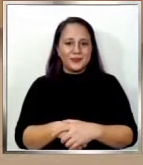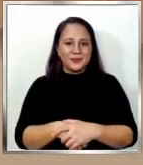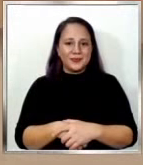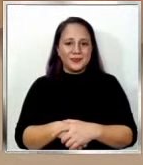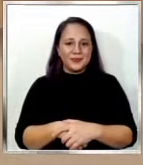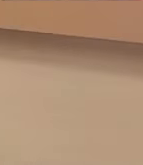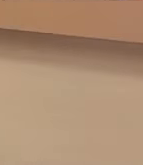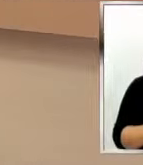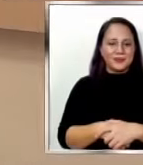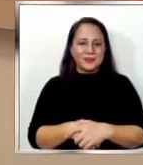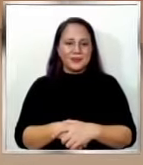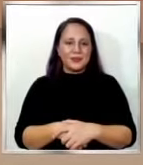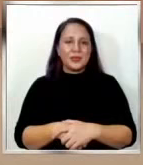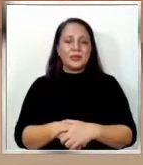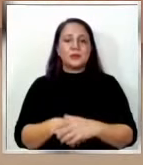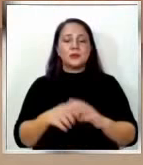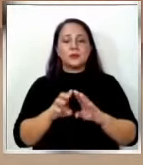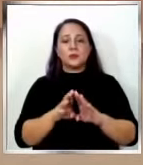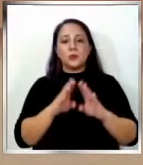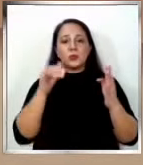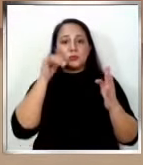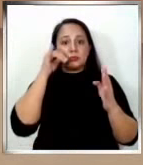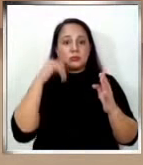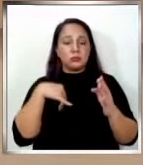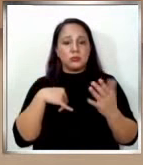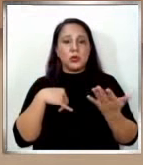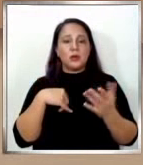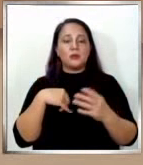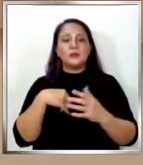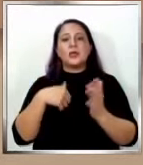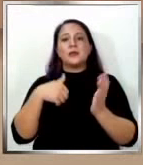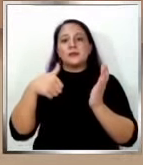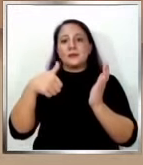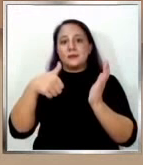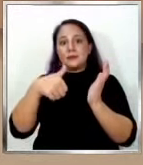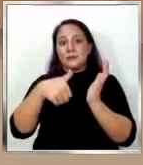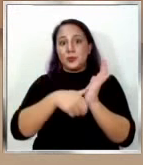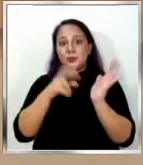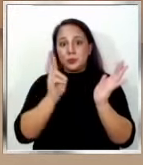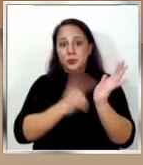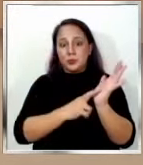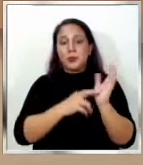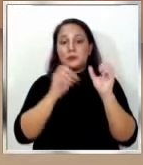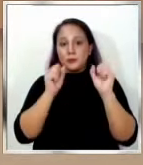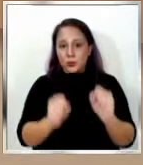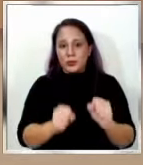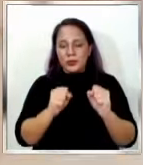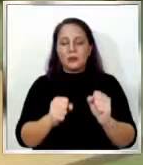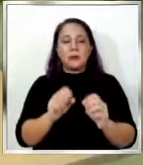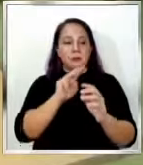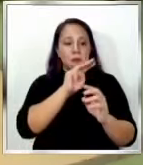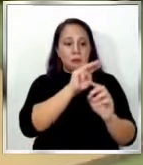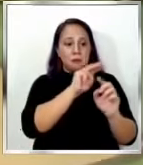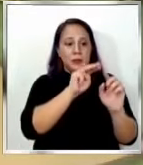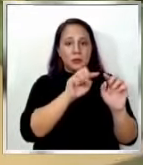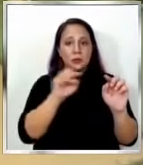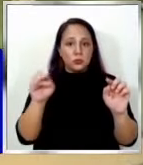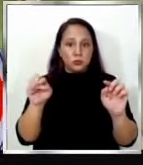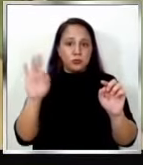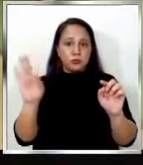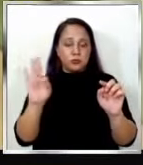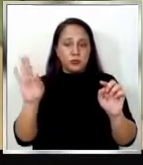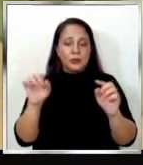Bubuksan po muli bukas, October 11, ang voter registration. Maaaring magparehistro mula Lunes hanggang Biyernes hanggang sa katapusan ng